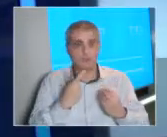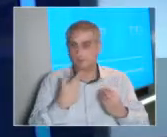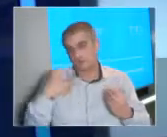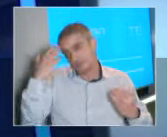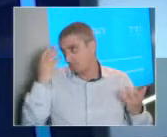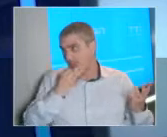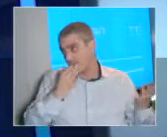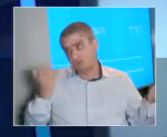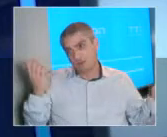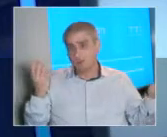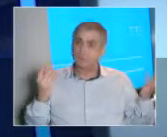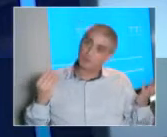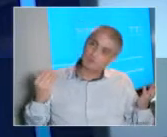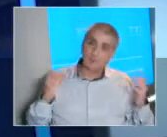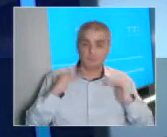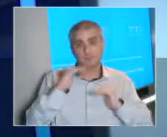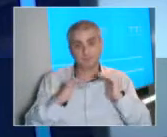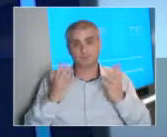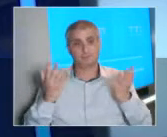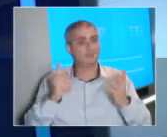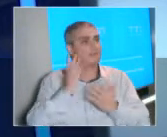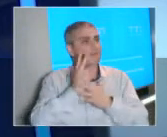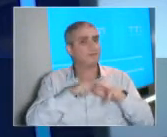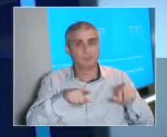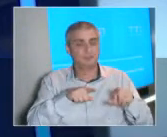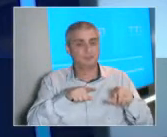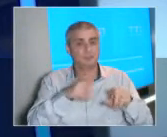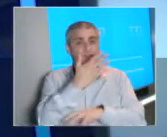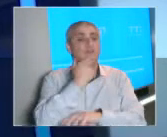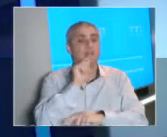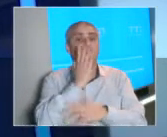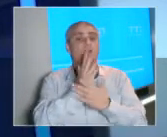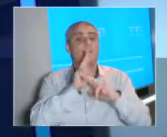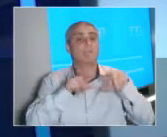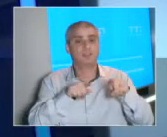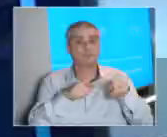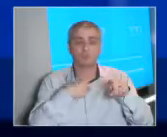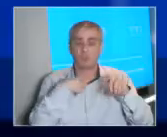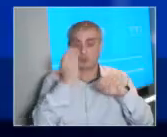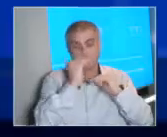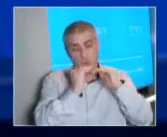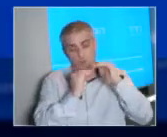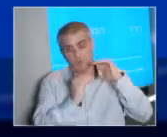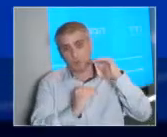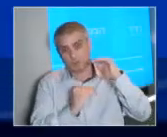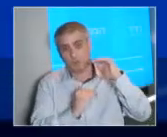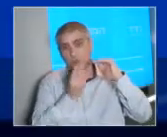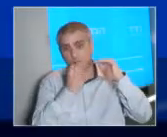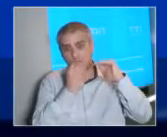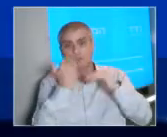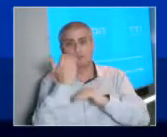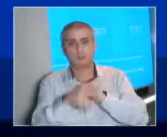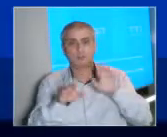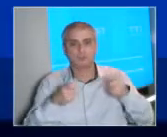את היעילות, זה טובה יחסית. אני אומר לך, זה הגיע למצב, מערכת הבריאות במדינת ישראל הגיעה למצב שאנחנו נותנים פחות ופחות אוכל לסוס,